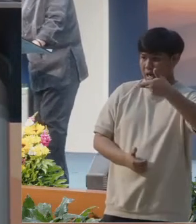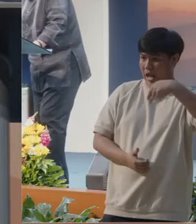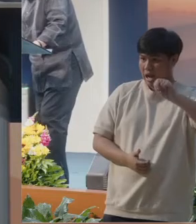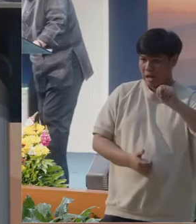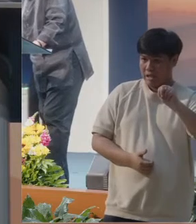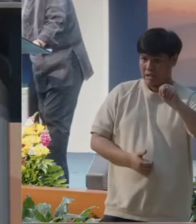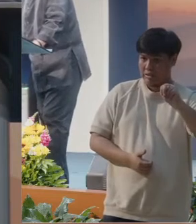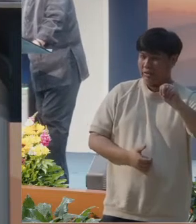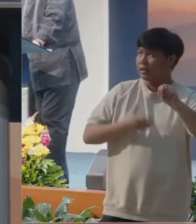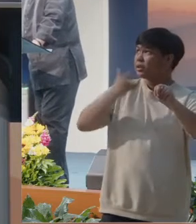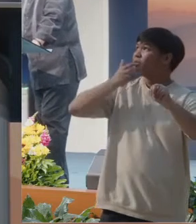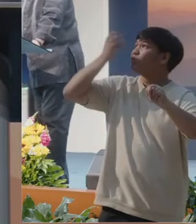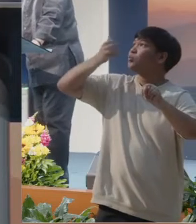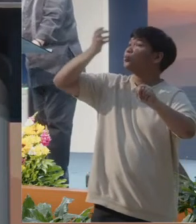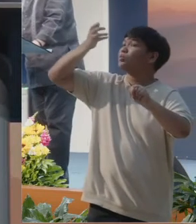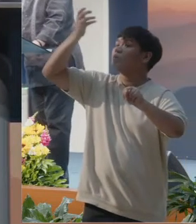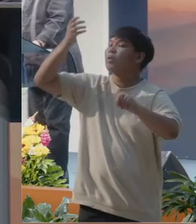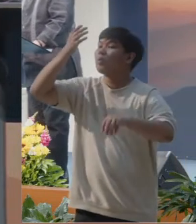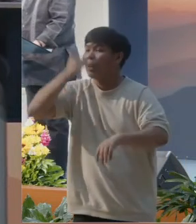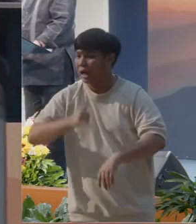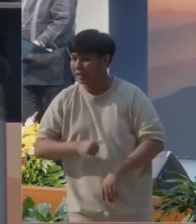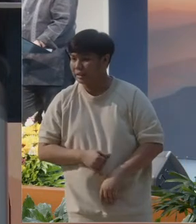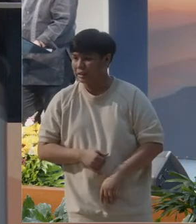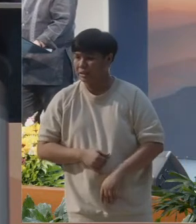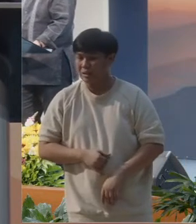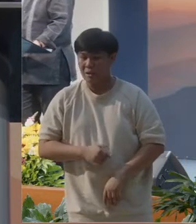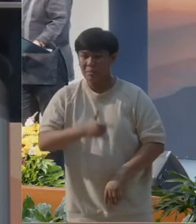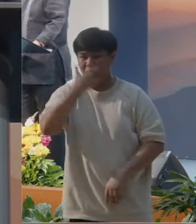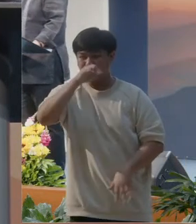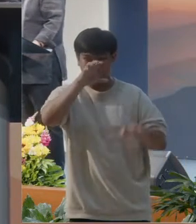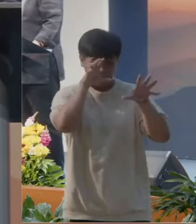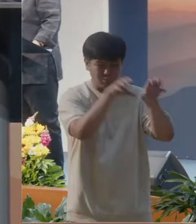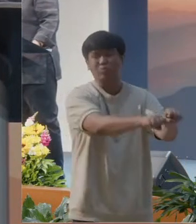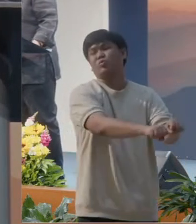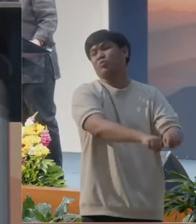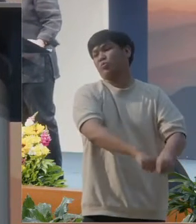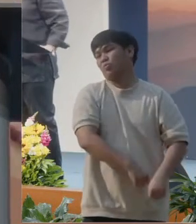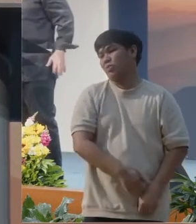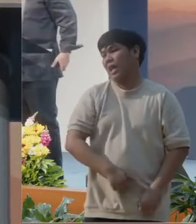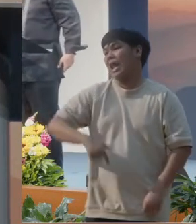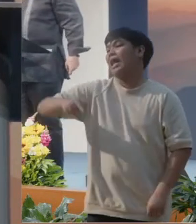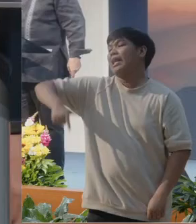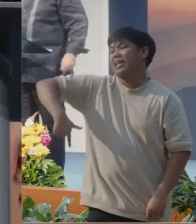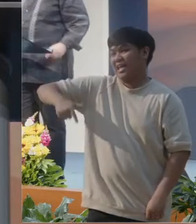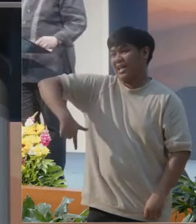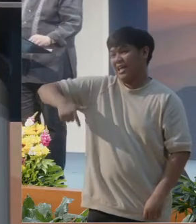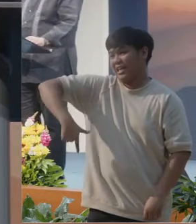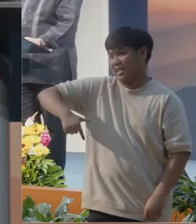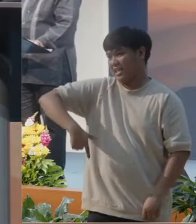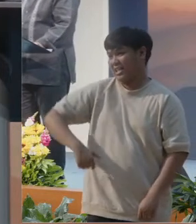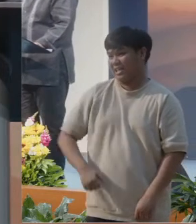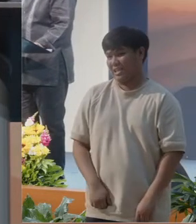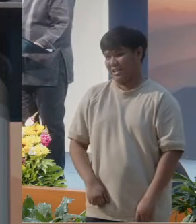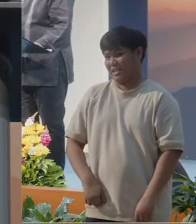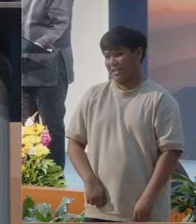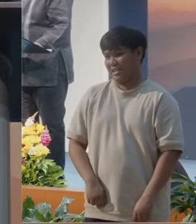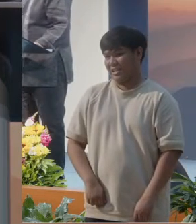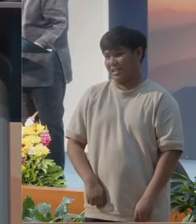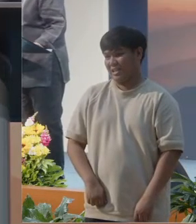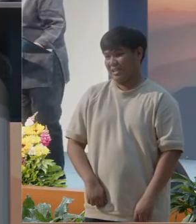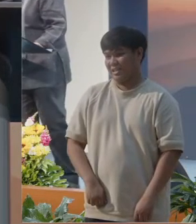umamin lamang. Bakit? Dahil nahuli na siya. Abay, man-to-man ang